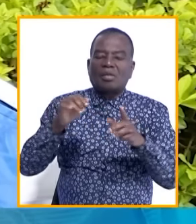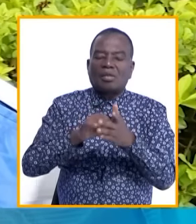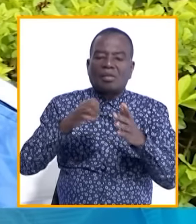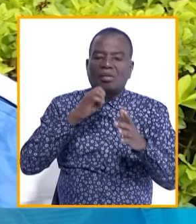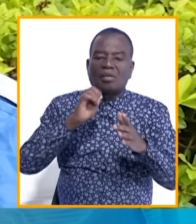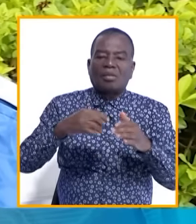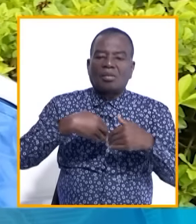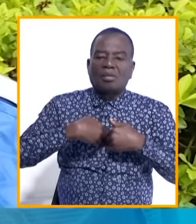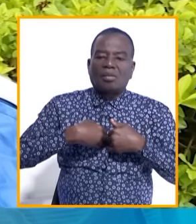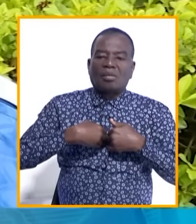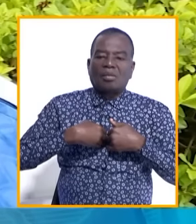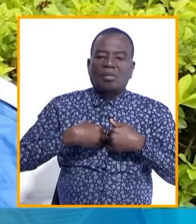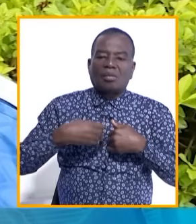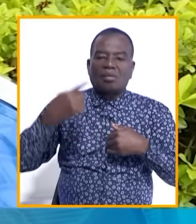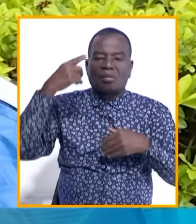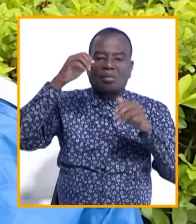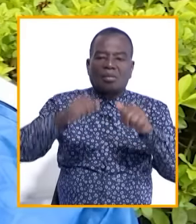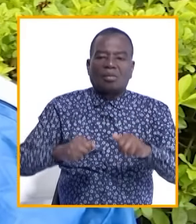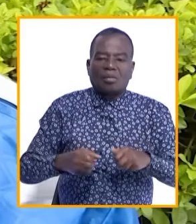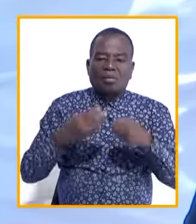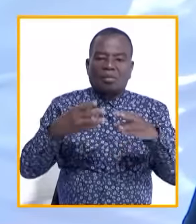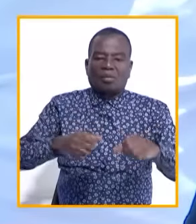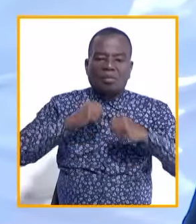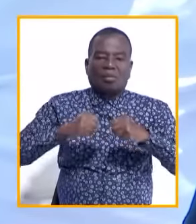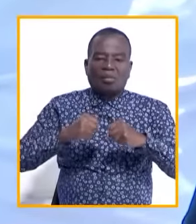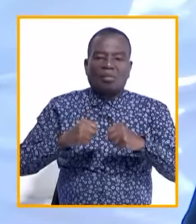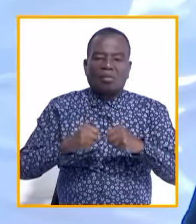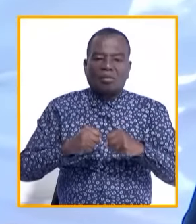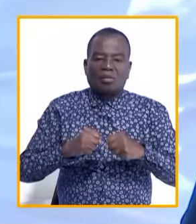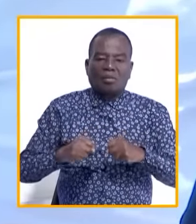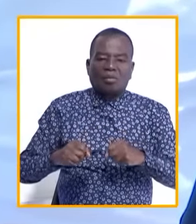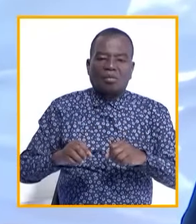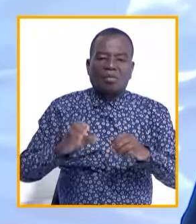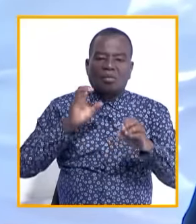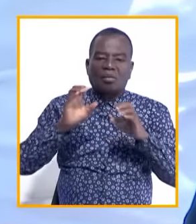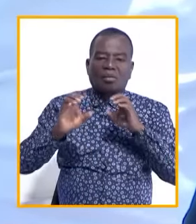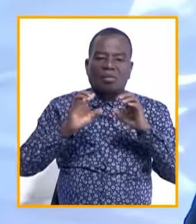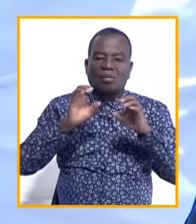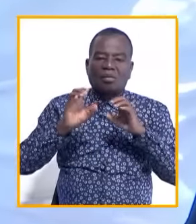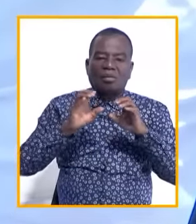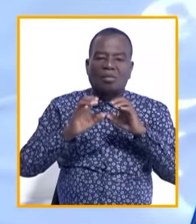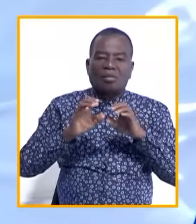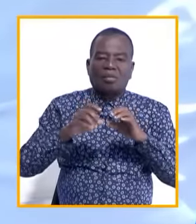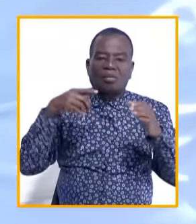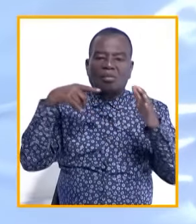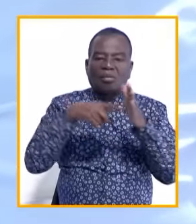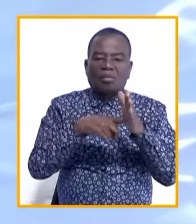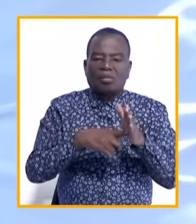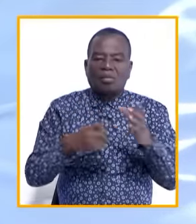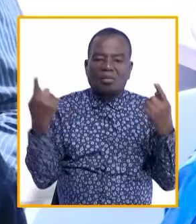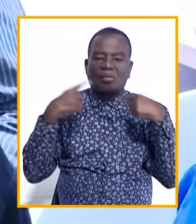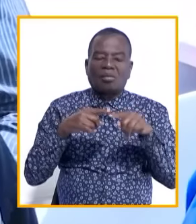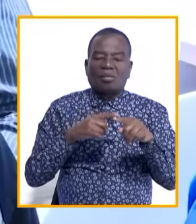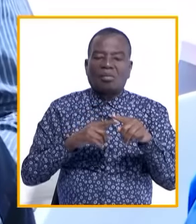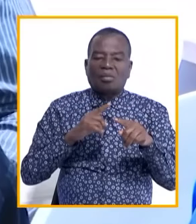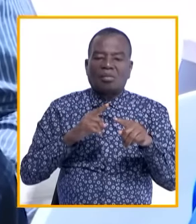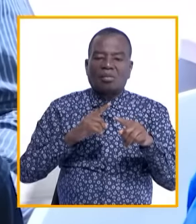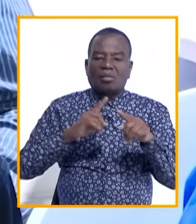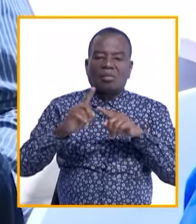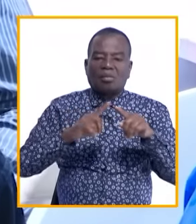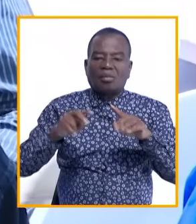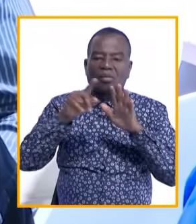activité pour celles qui n'en ont pas, mais surtout celles qui en ont, renforcer les activités pour pouvoir les rendre beaucoup plus dynamiques. Une causerie débat bien appréciée par les